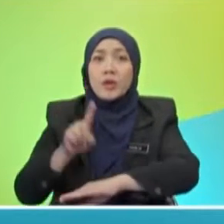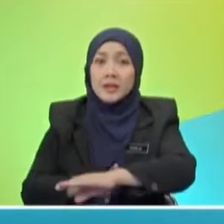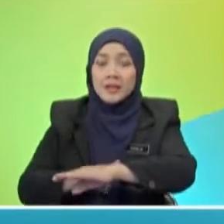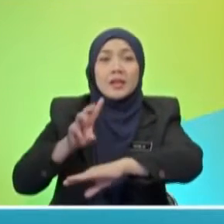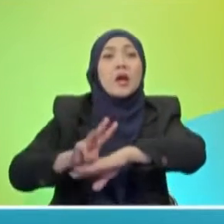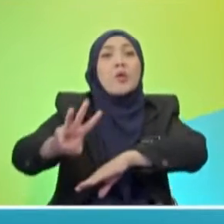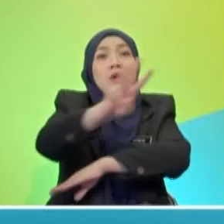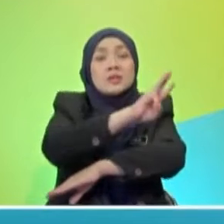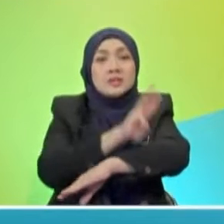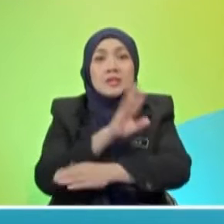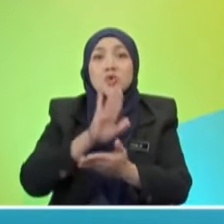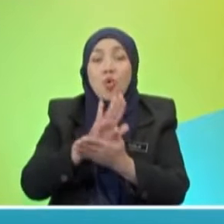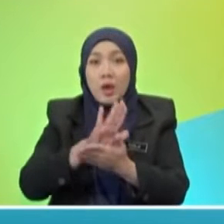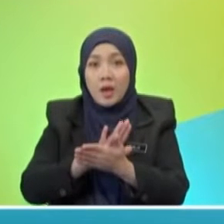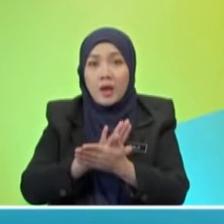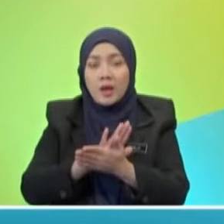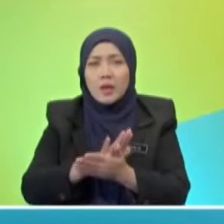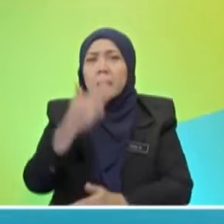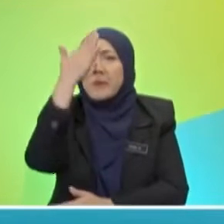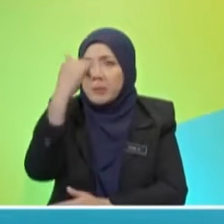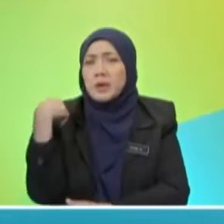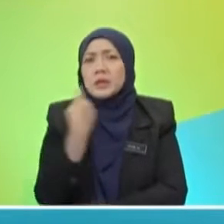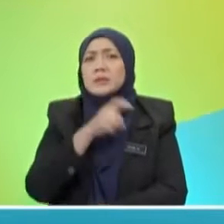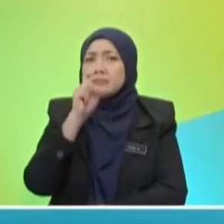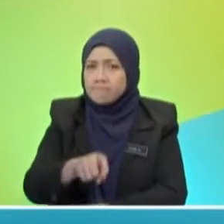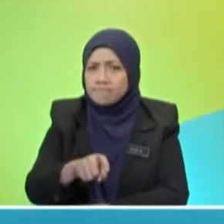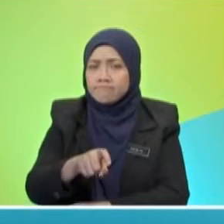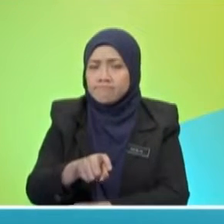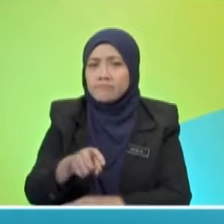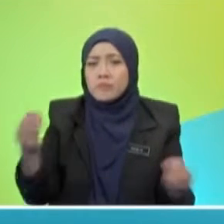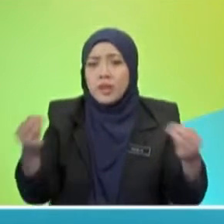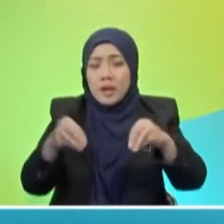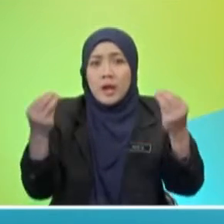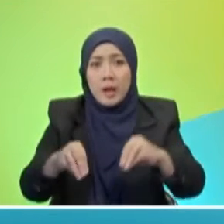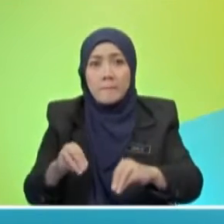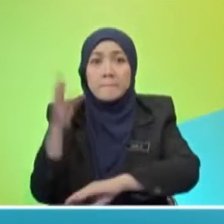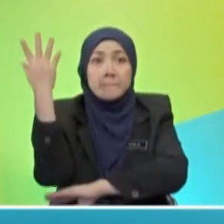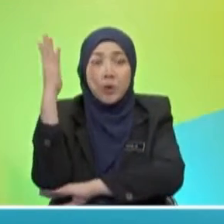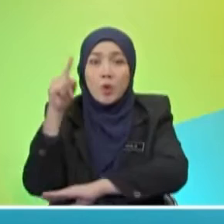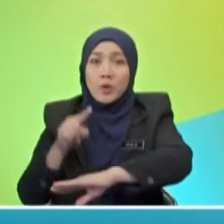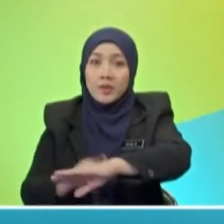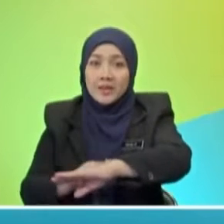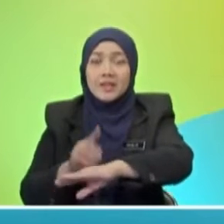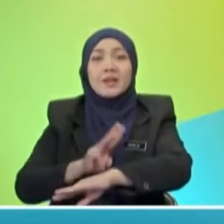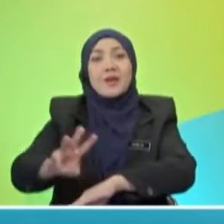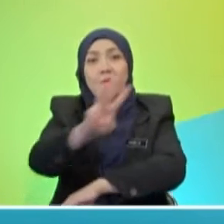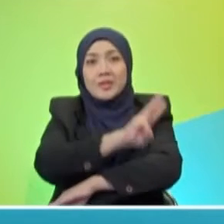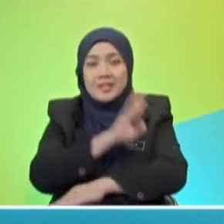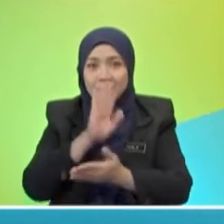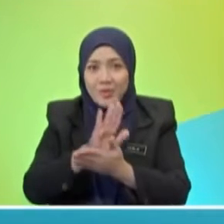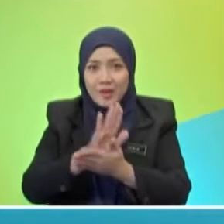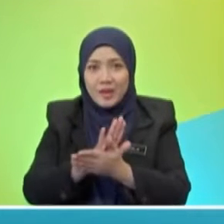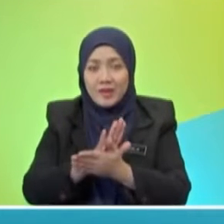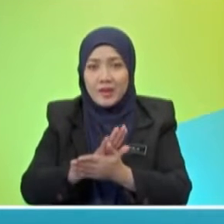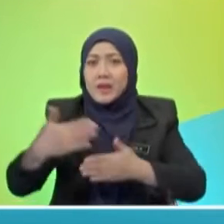sekolah? Mengapakah kita perlu menanam pokok di kawasan sekolah? Kita nak potong depan atau